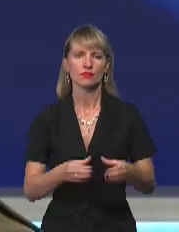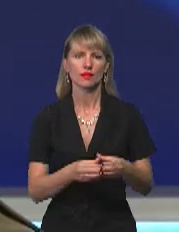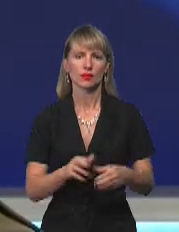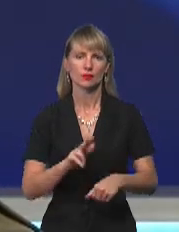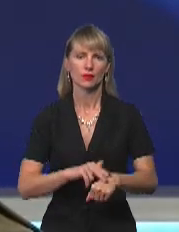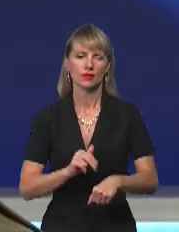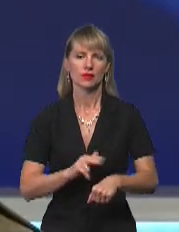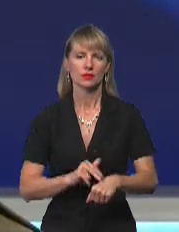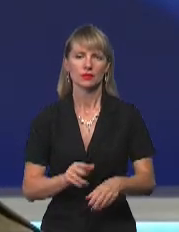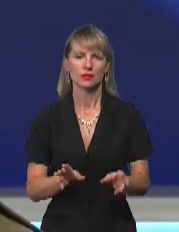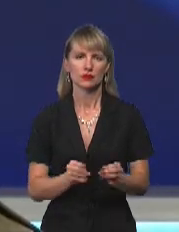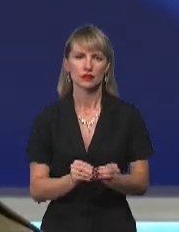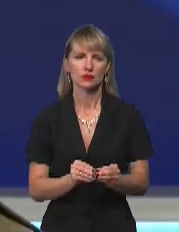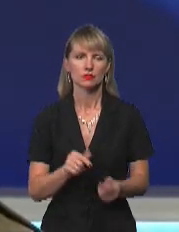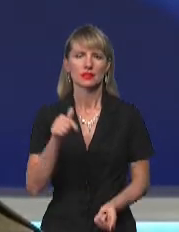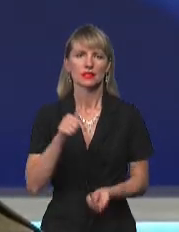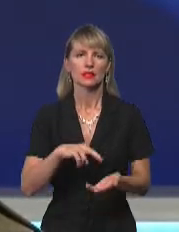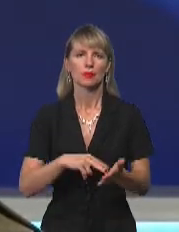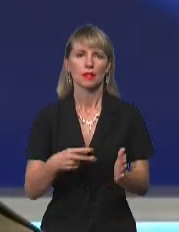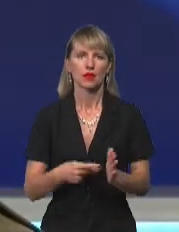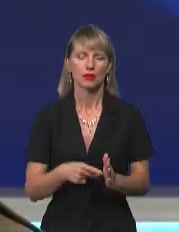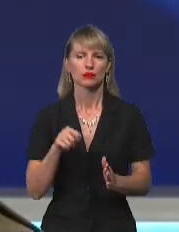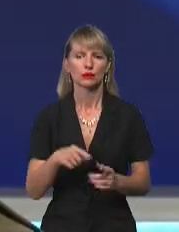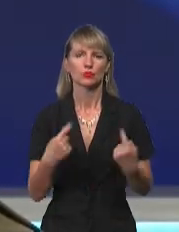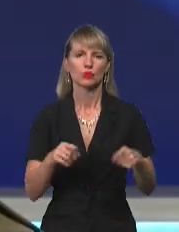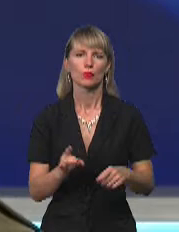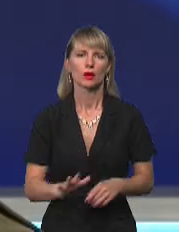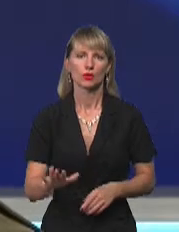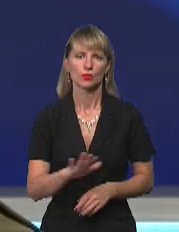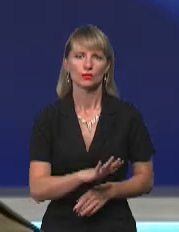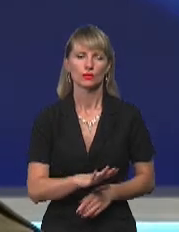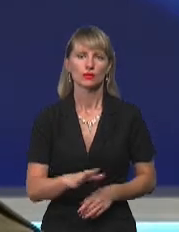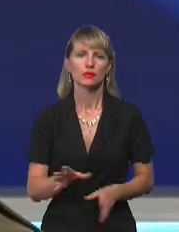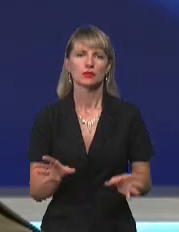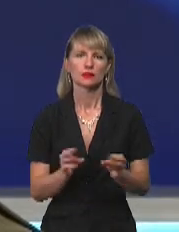поліції, згідно плану в тому чи іншому районі, і